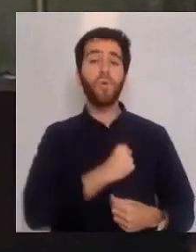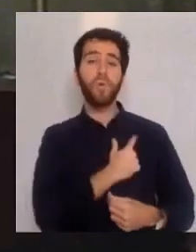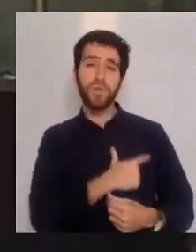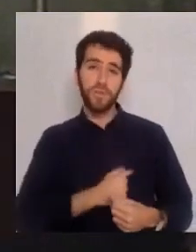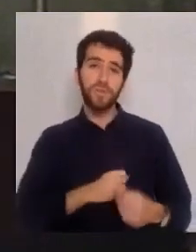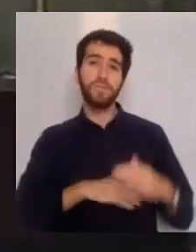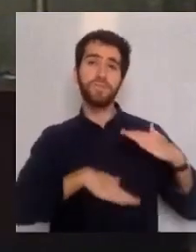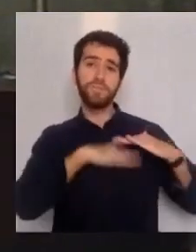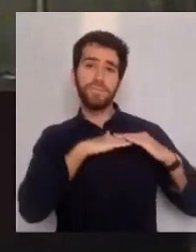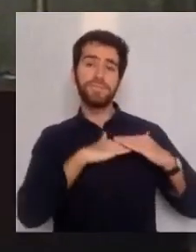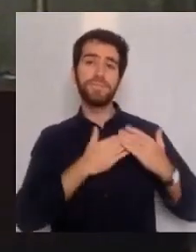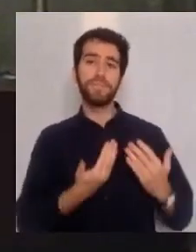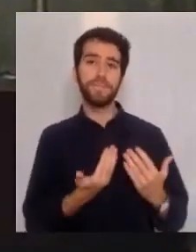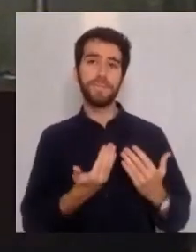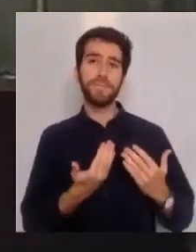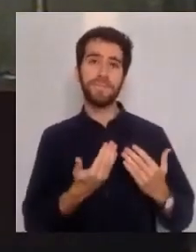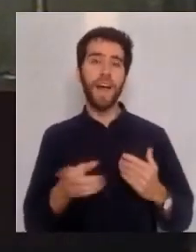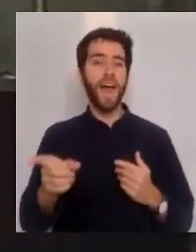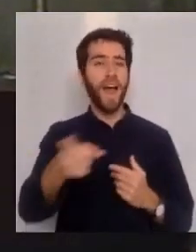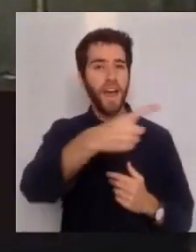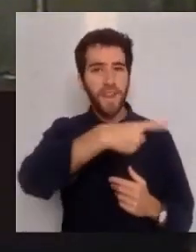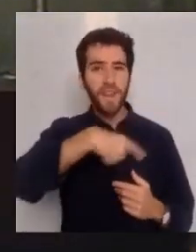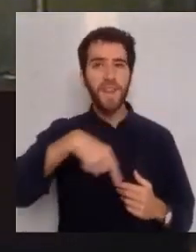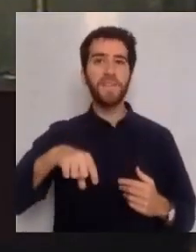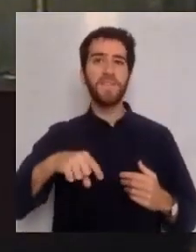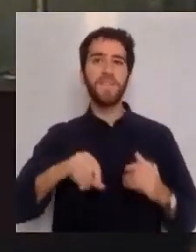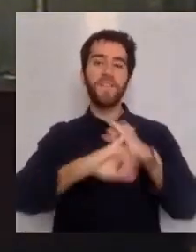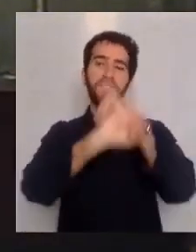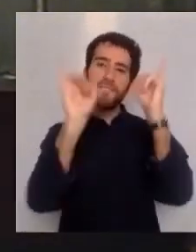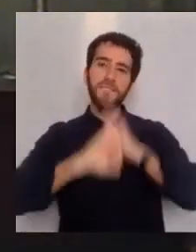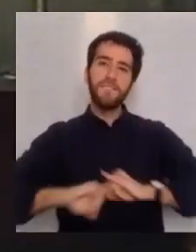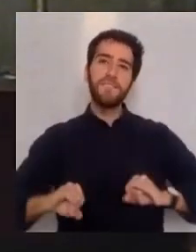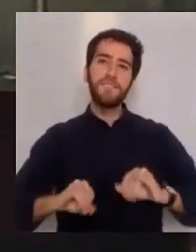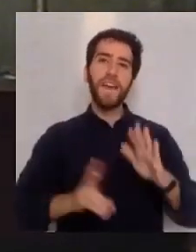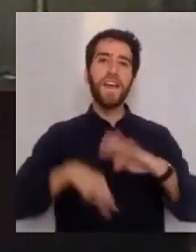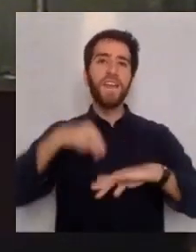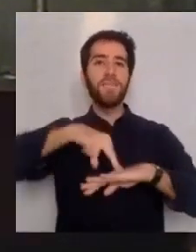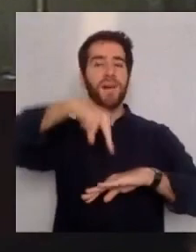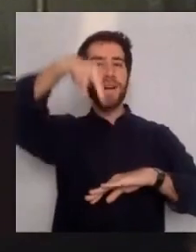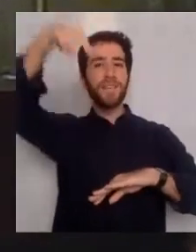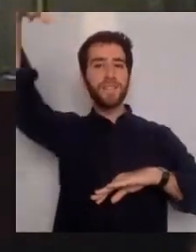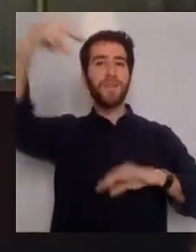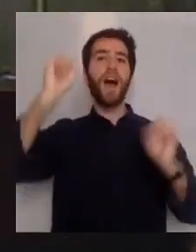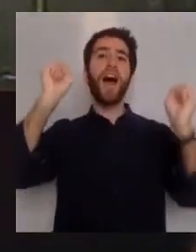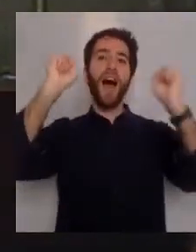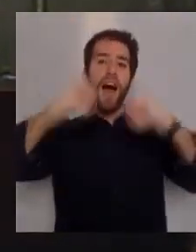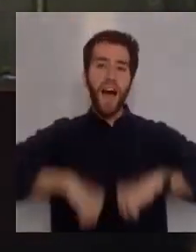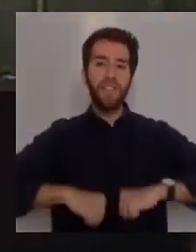A tots vosaltres, feliç Pasqua de Resurrecció. Amén.